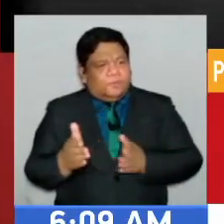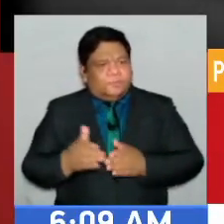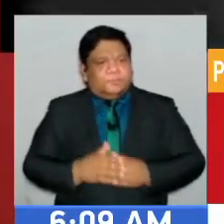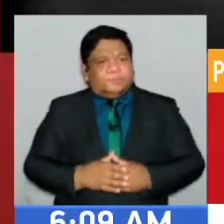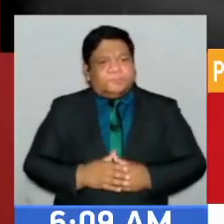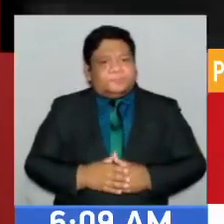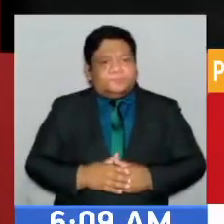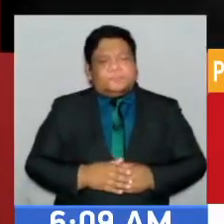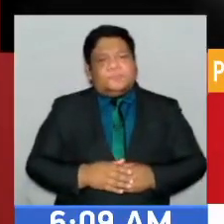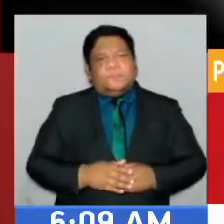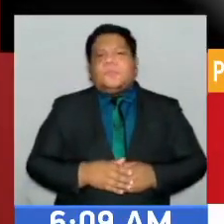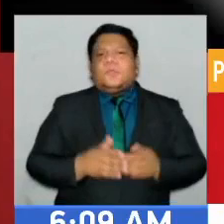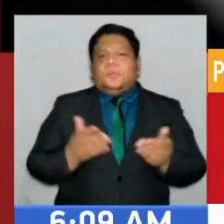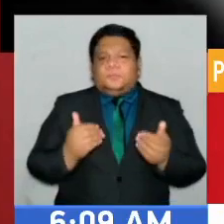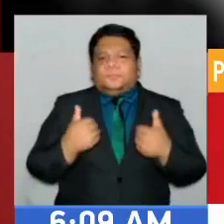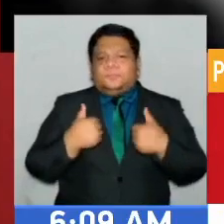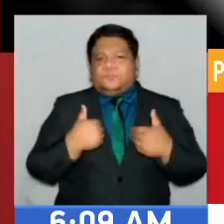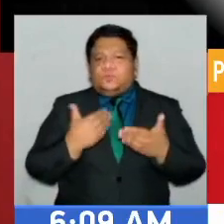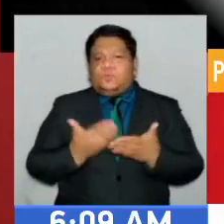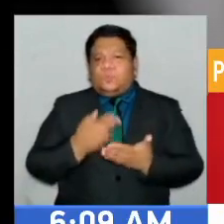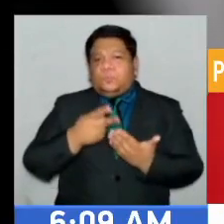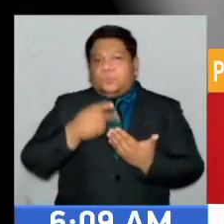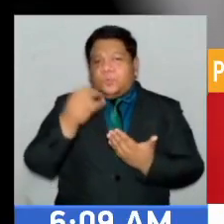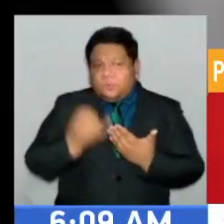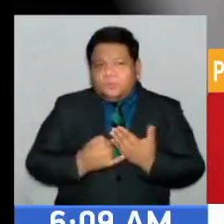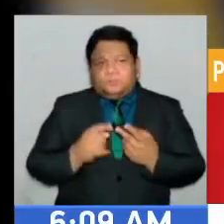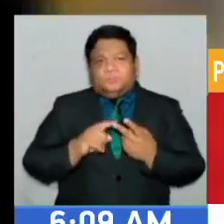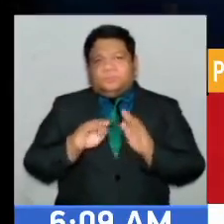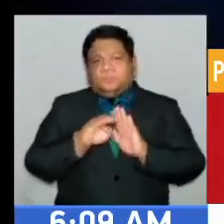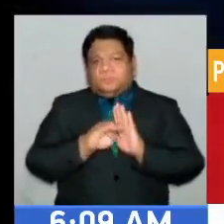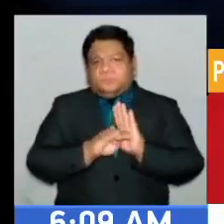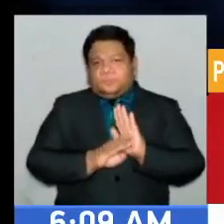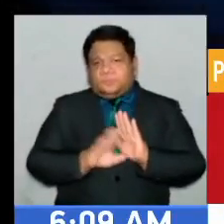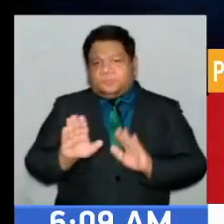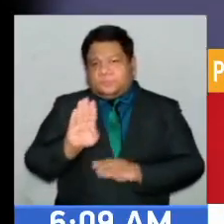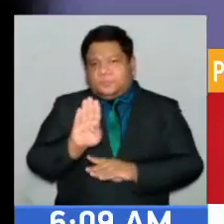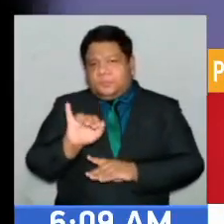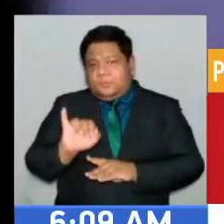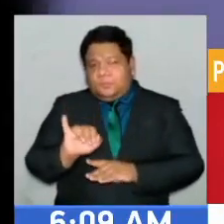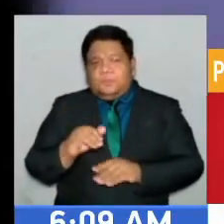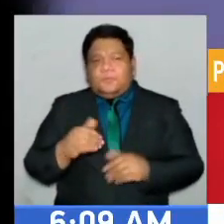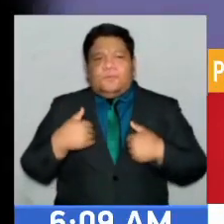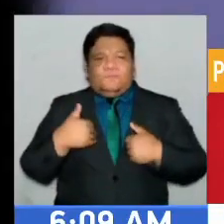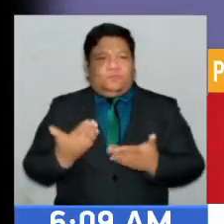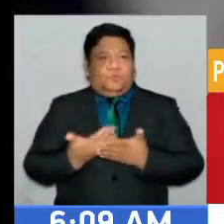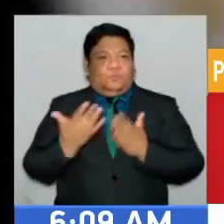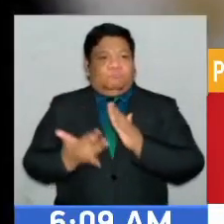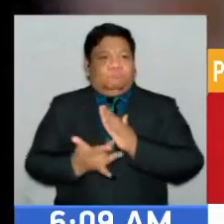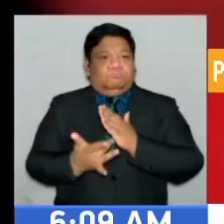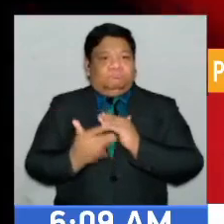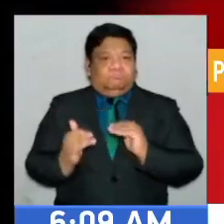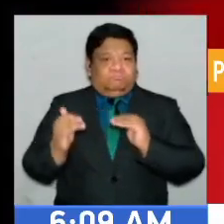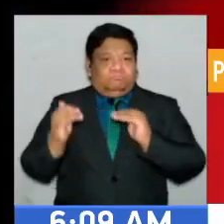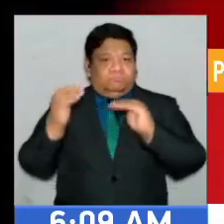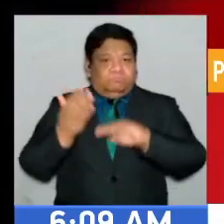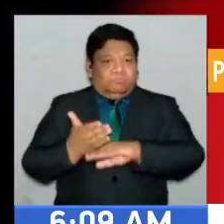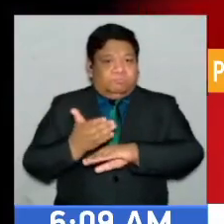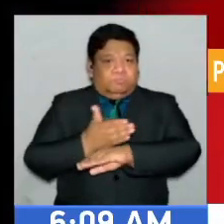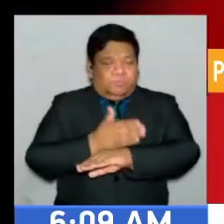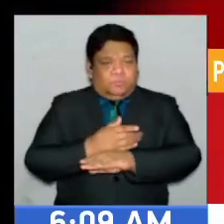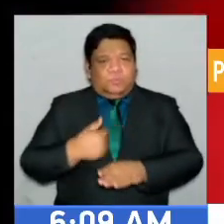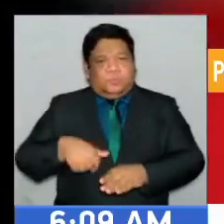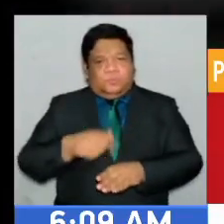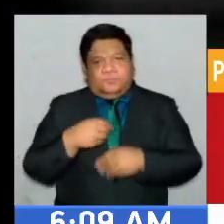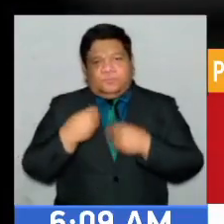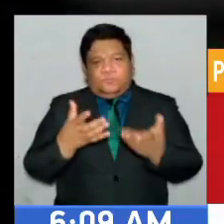mga projects and policies po ng Bureau of Immigration, if there are new technologies that we are presenting to the public, ilalagay din po